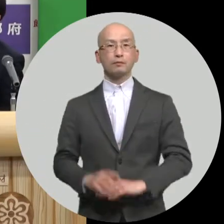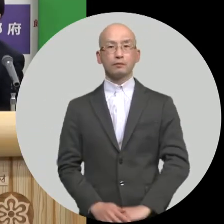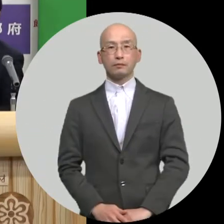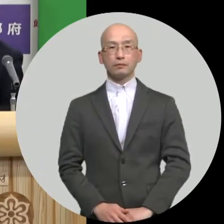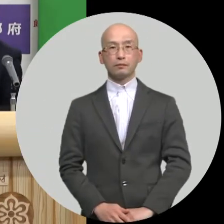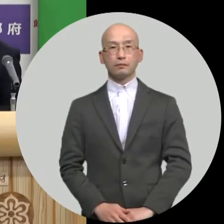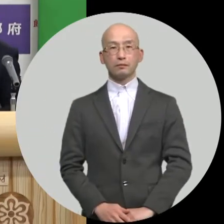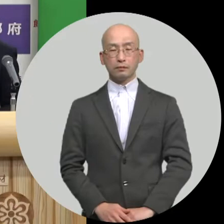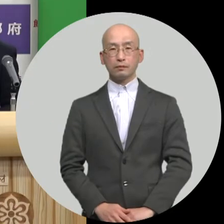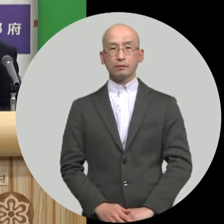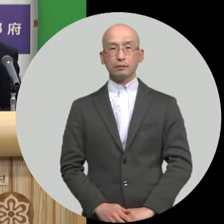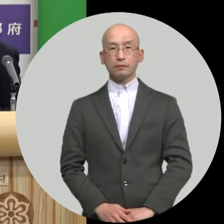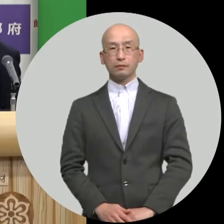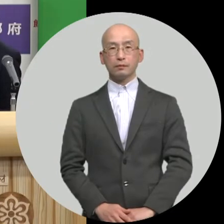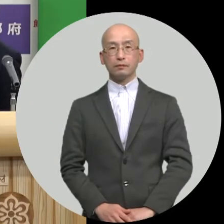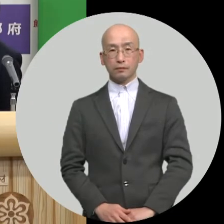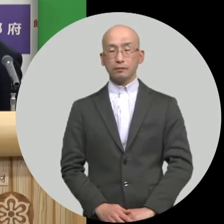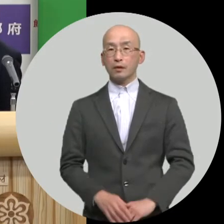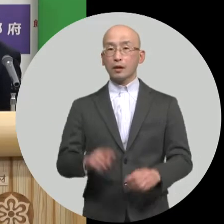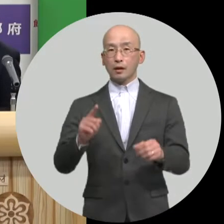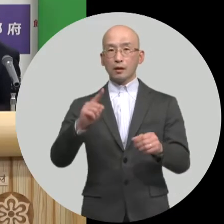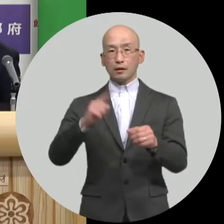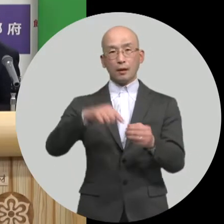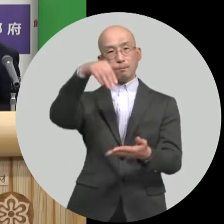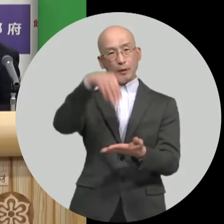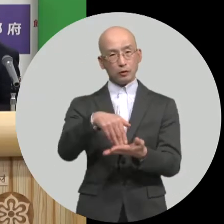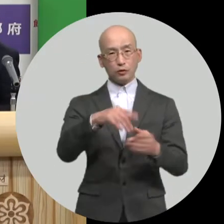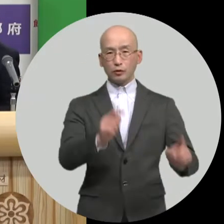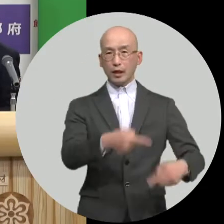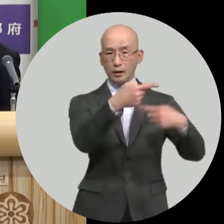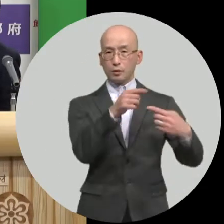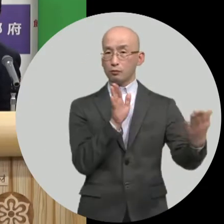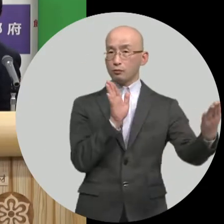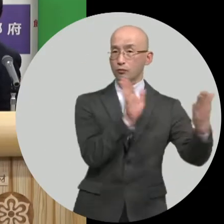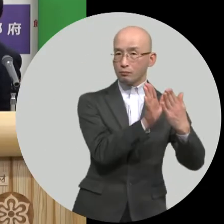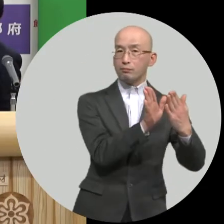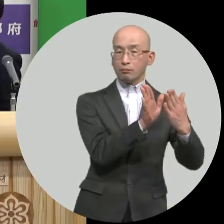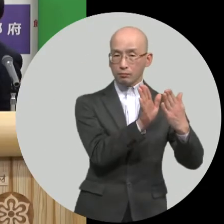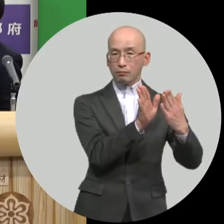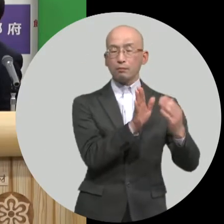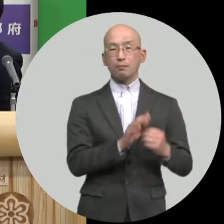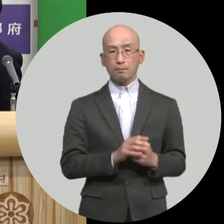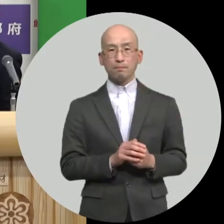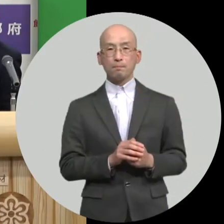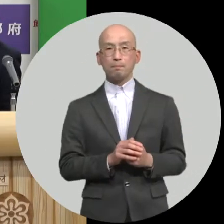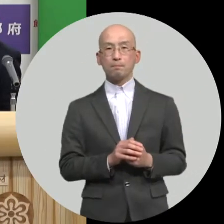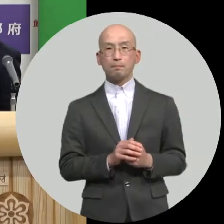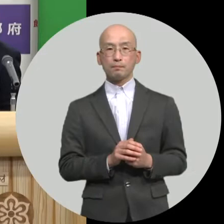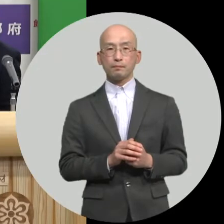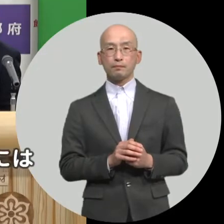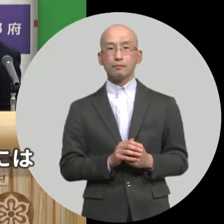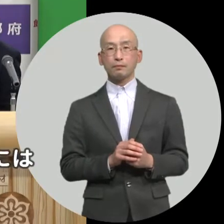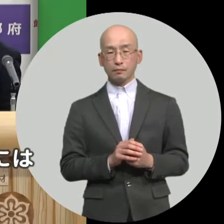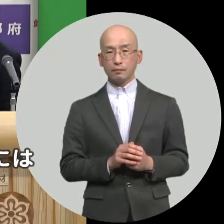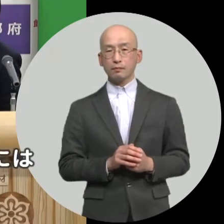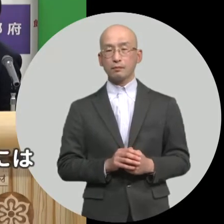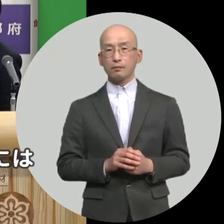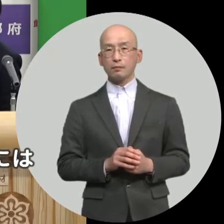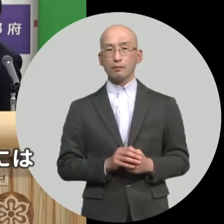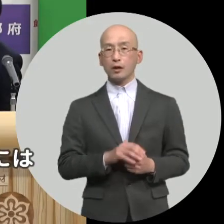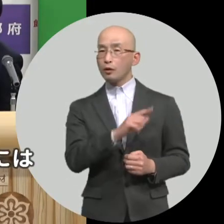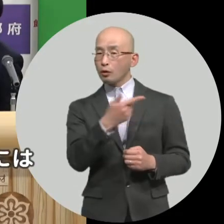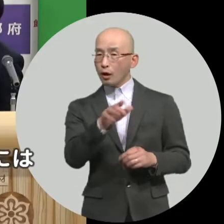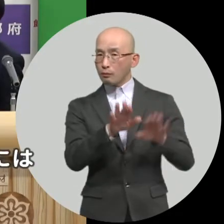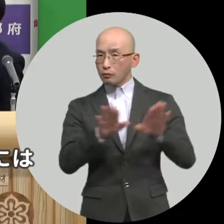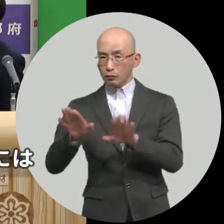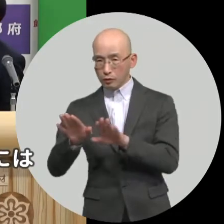り、年末年始を迎えます。年末年始はいろんな意味があるんですけれども、いずれにしてもこの年末年始を安心